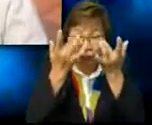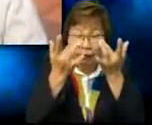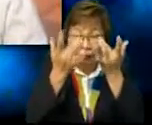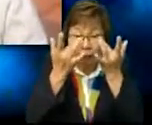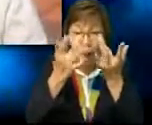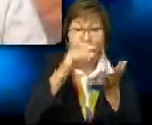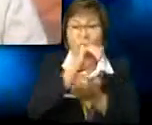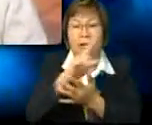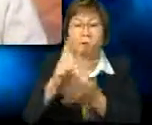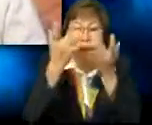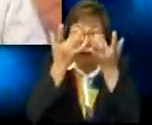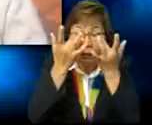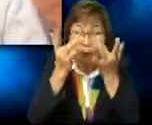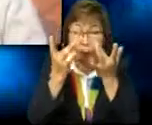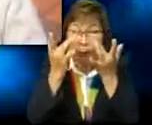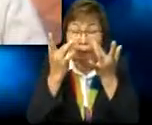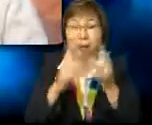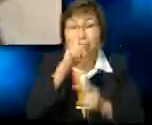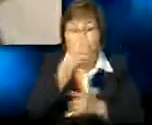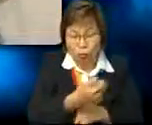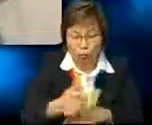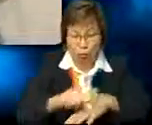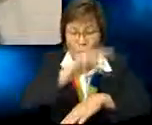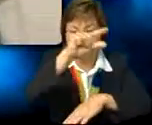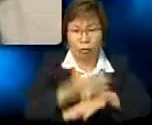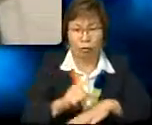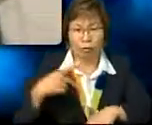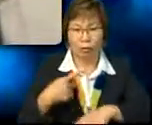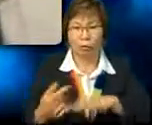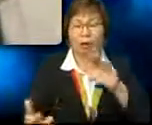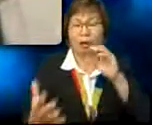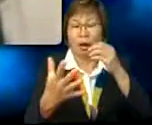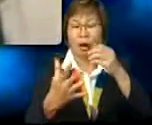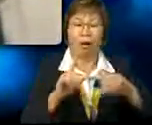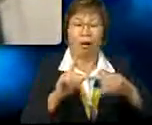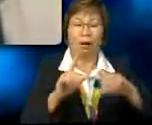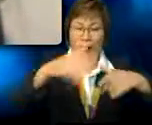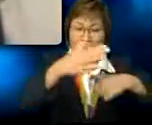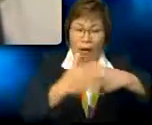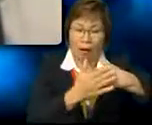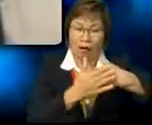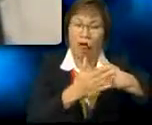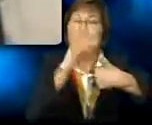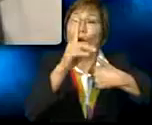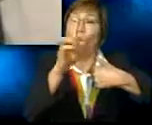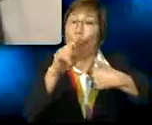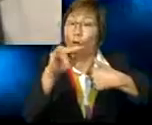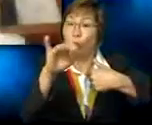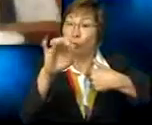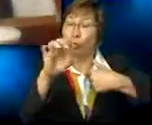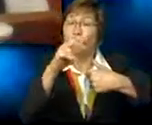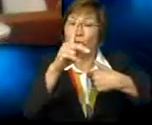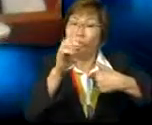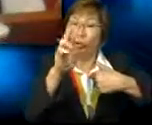lekap ini ialah suatu alat yang digunakan, yang diletakkan di atas kornea kita. Ya, pada